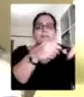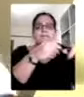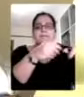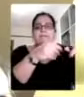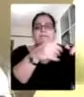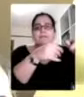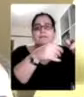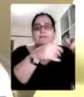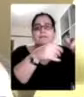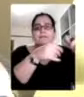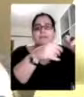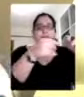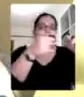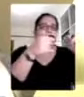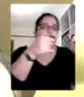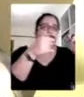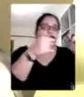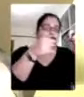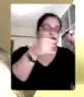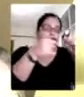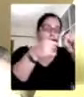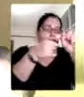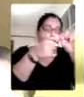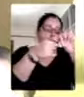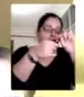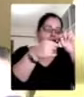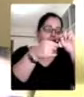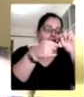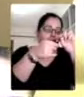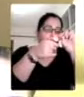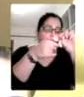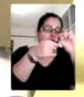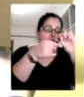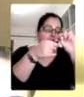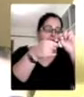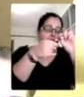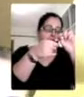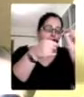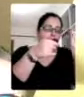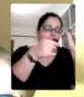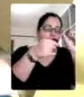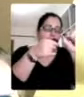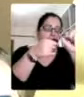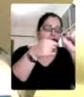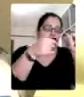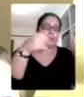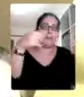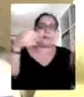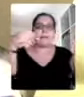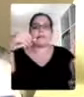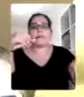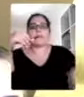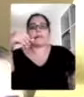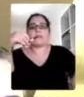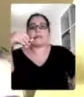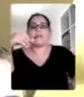benim. Ben benzinli çakmaklardan hoşlanmıyorum pipo kullanırken. Yani Zippo'larda alev hem biraz dengesiz,